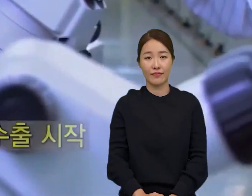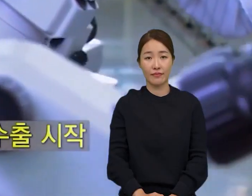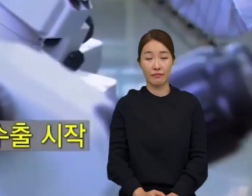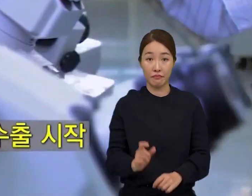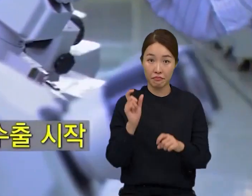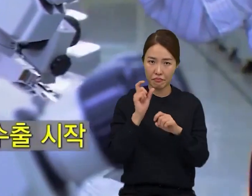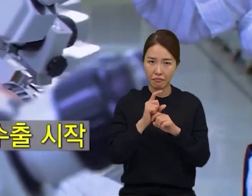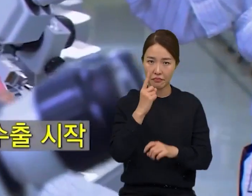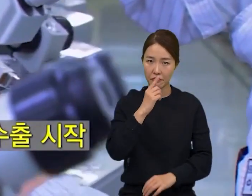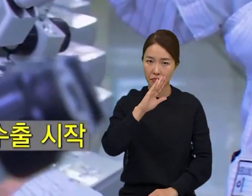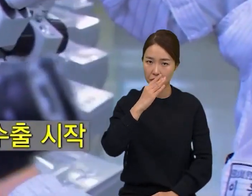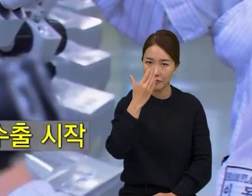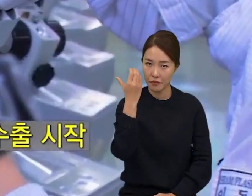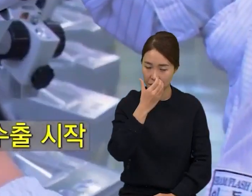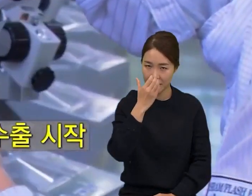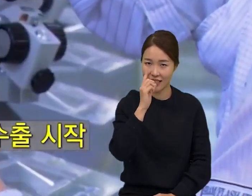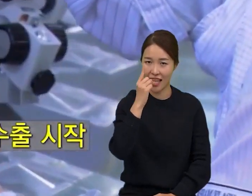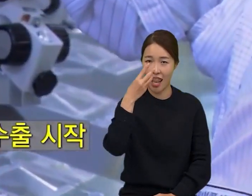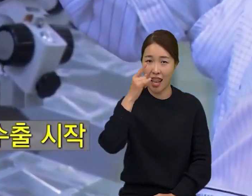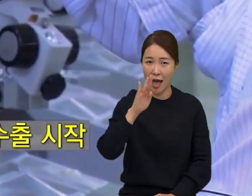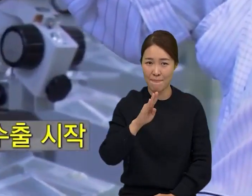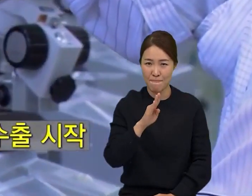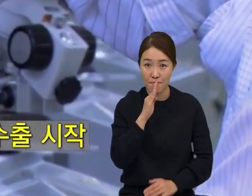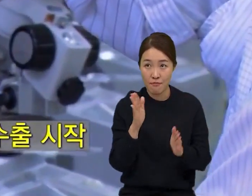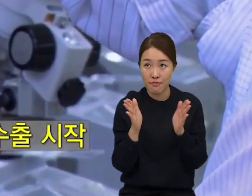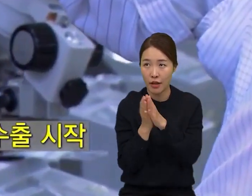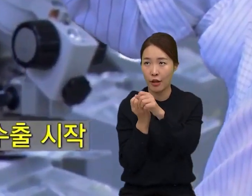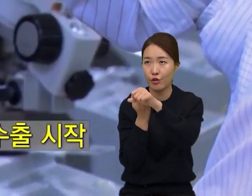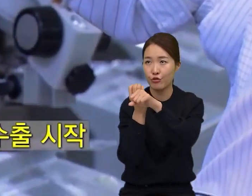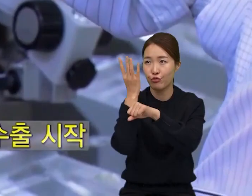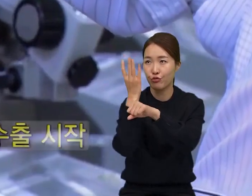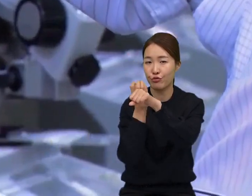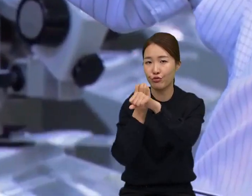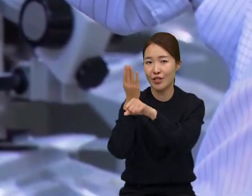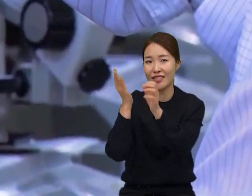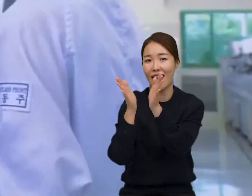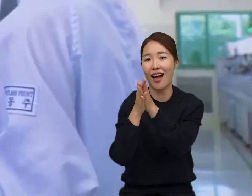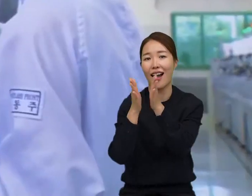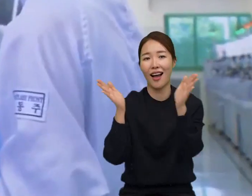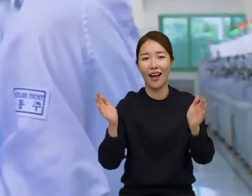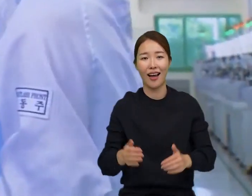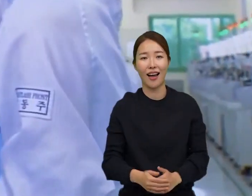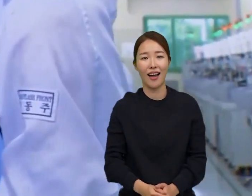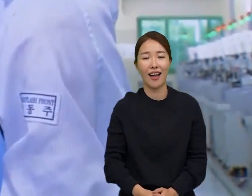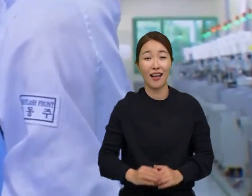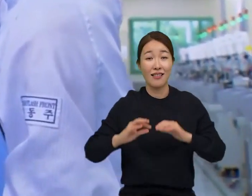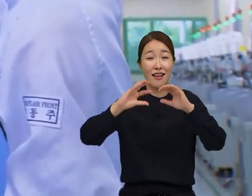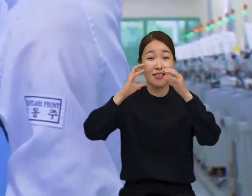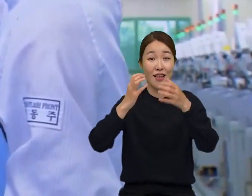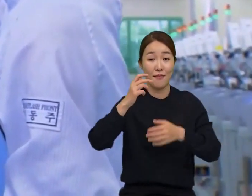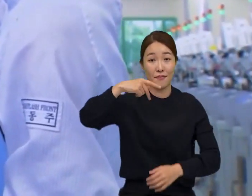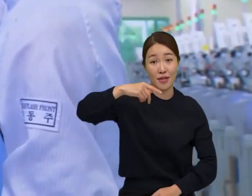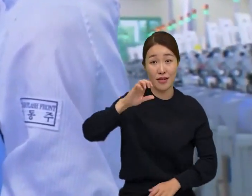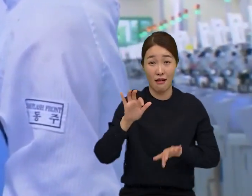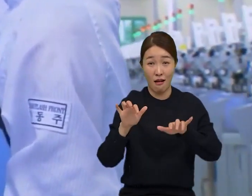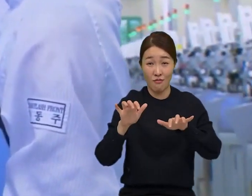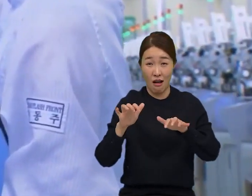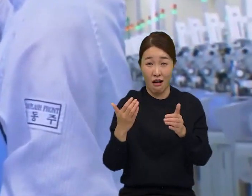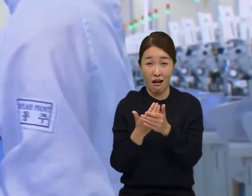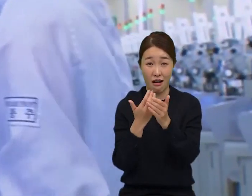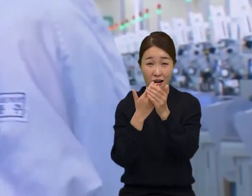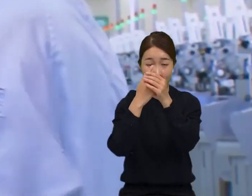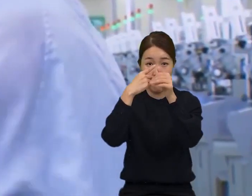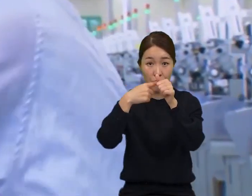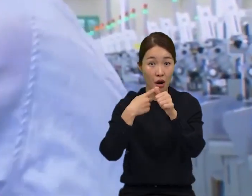급기야 1990년대에는 D램을 본격적으로 수출하기 시작했다. 전 세계적으로 PC가 급속히 보급되는